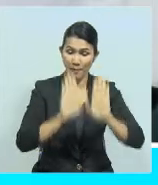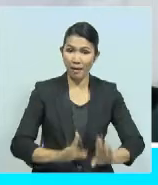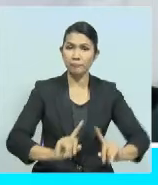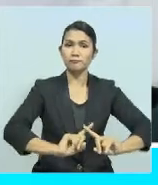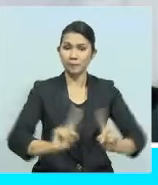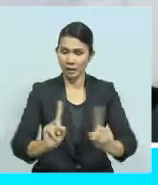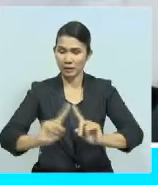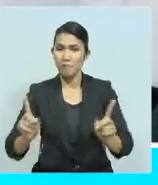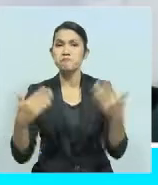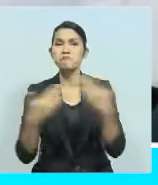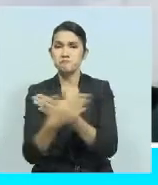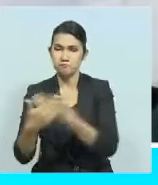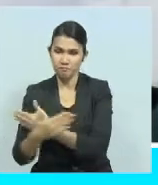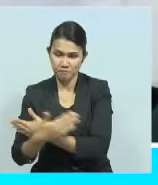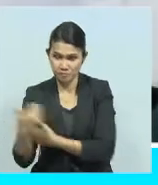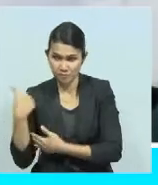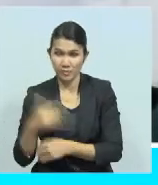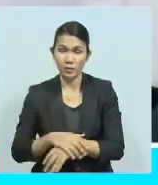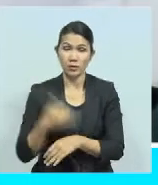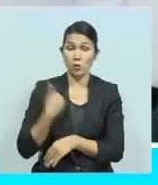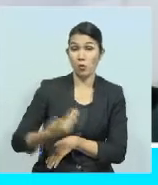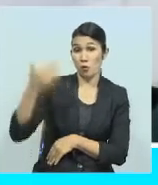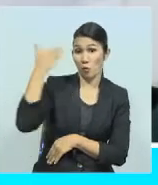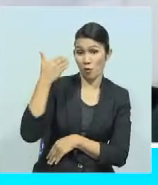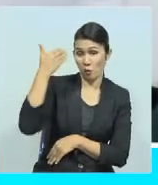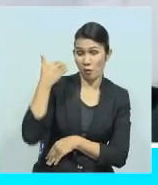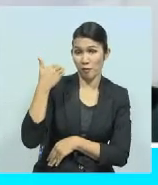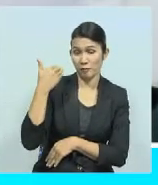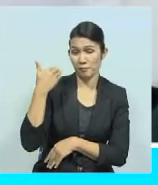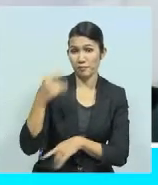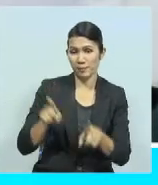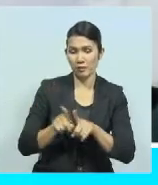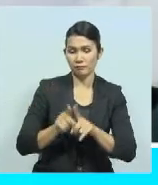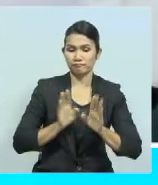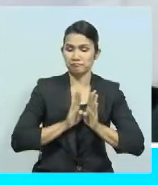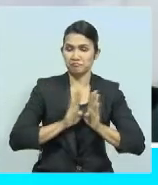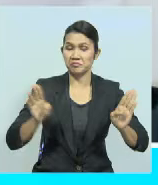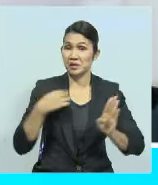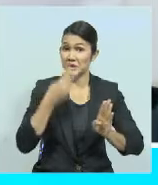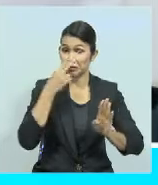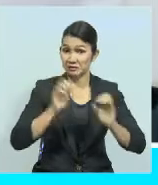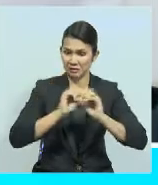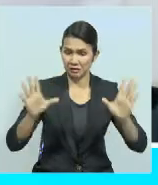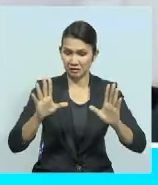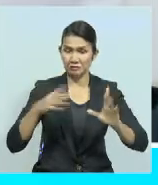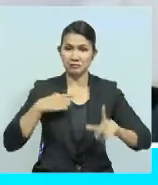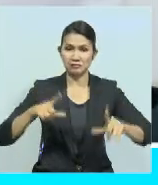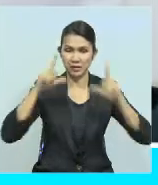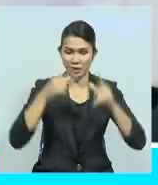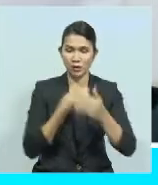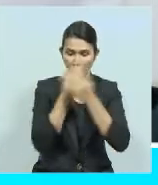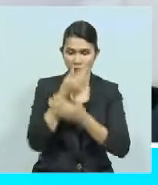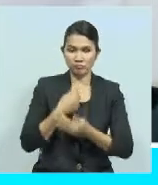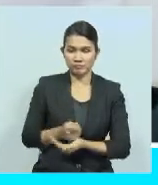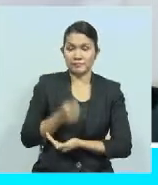การเปลี่ยนแปลงไปนะคะแต่ก่อนอาจจะเป็นลักษณะแบบเปิดเผยกันผ่านตัวตนเนาะเดินเอาดอกไม้ไป